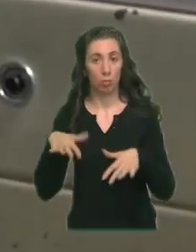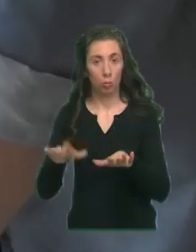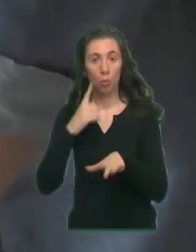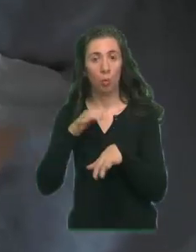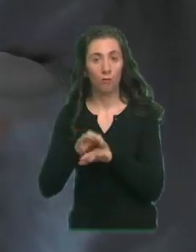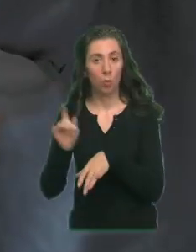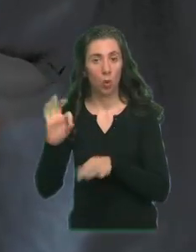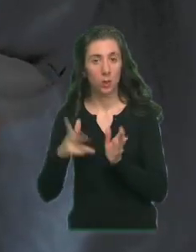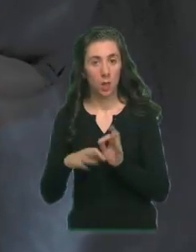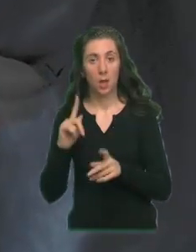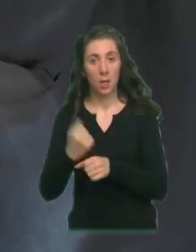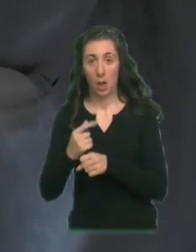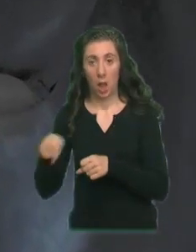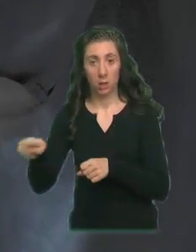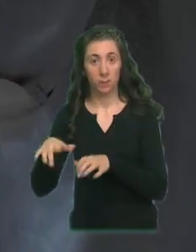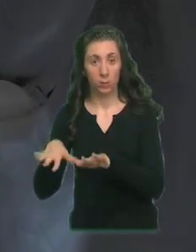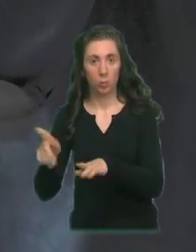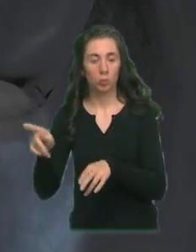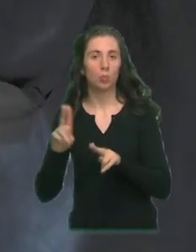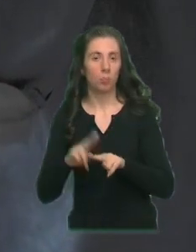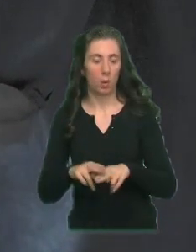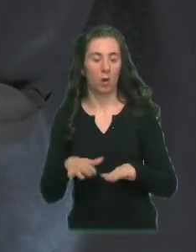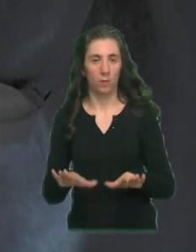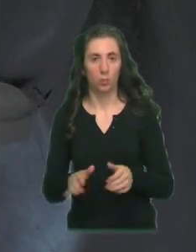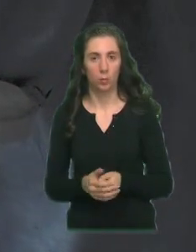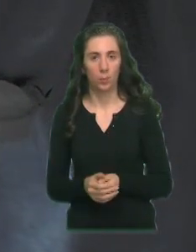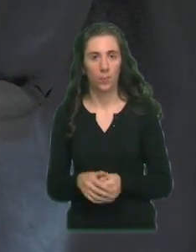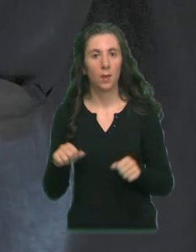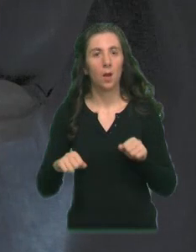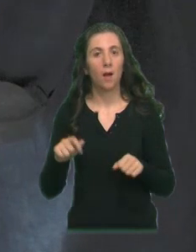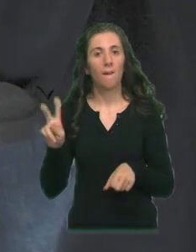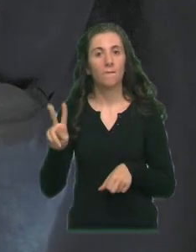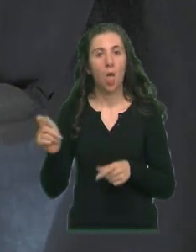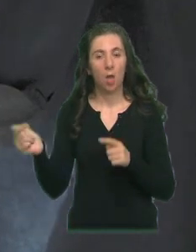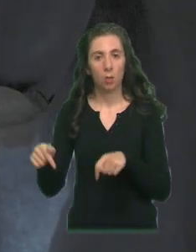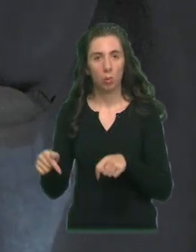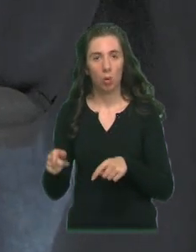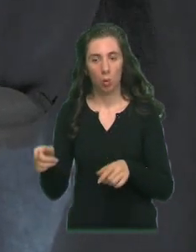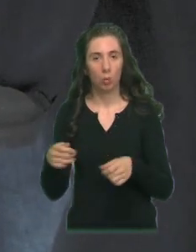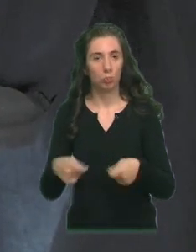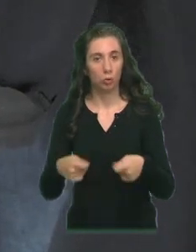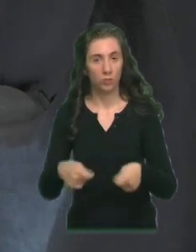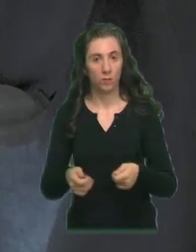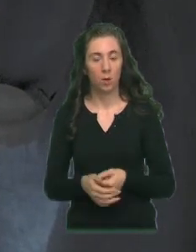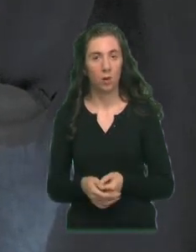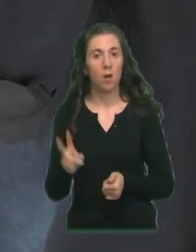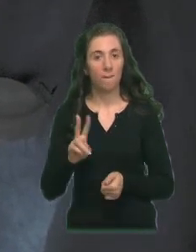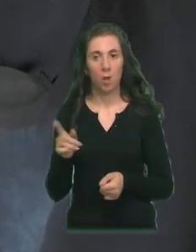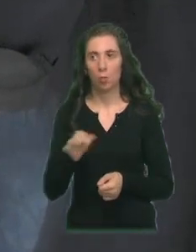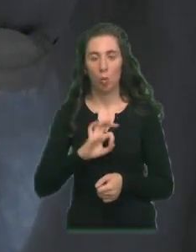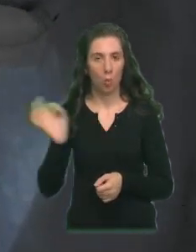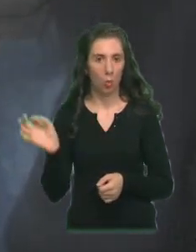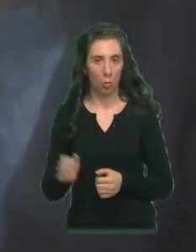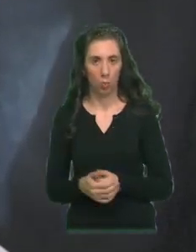ljudi koji vode Ozanu i rade sa njima, da su pravi. Ne? Kakav je Vlado ovdje sa šivanjem? Pa Vlado